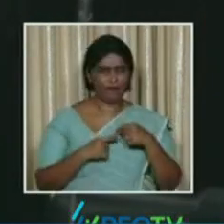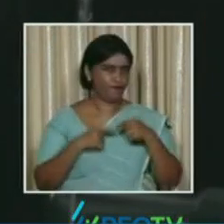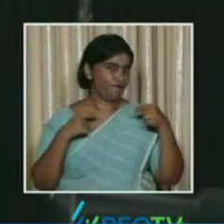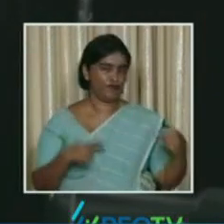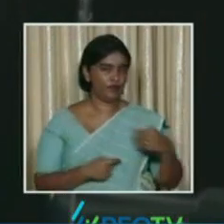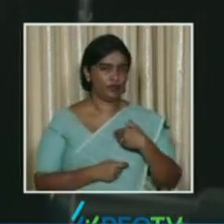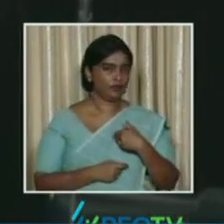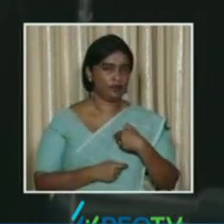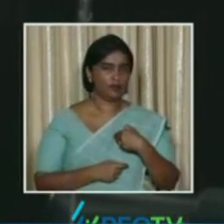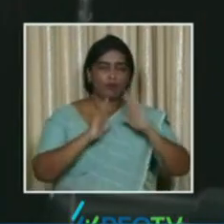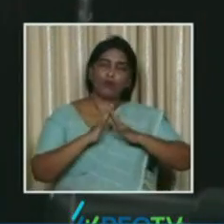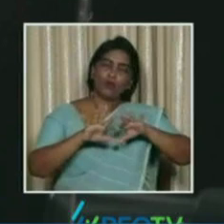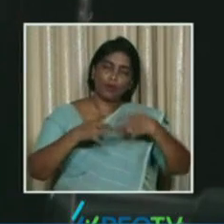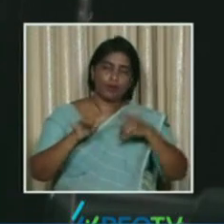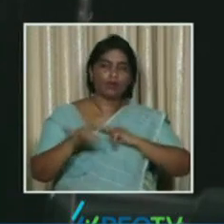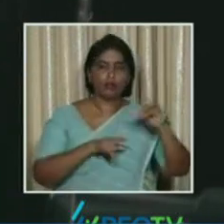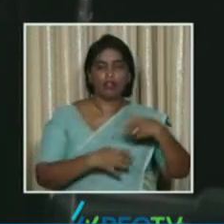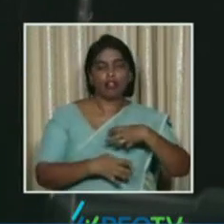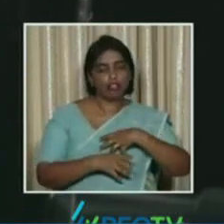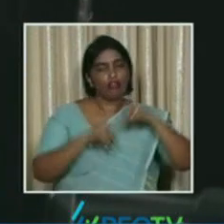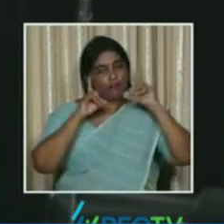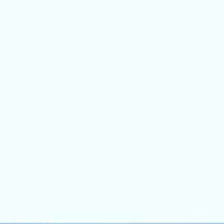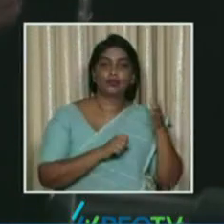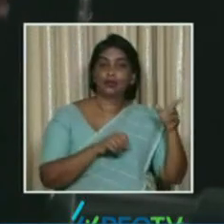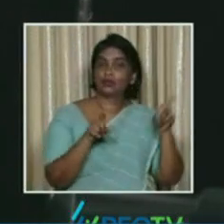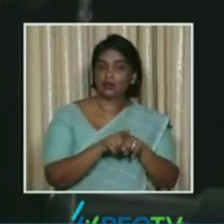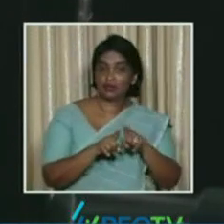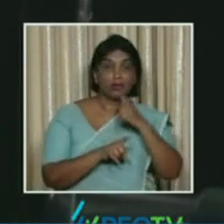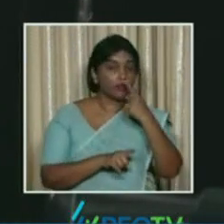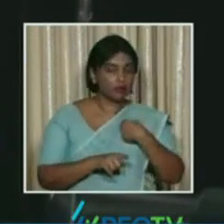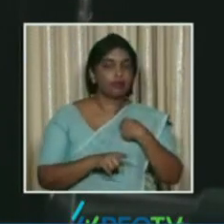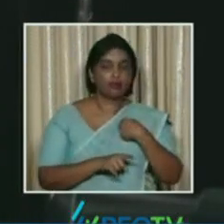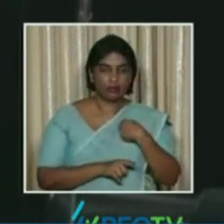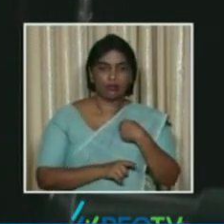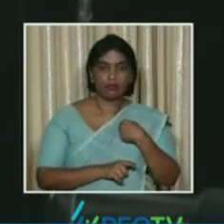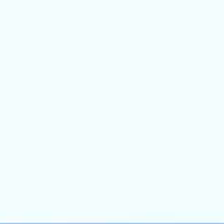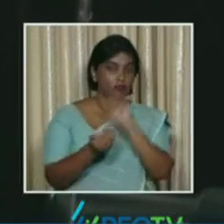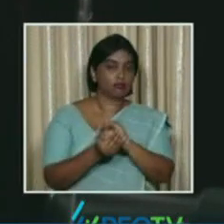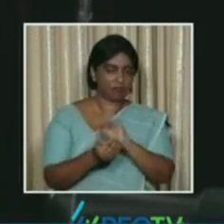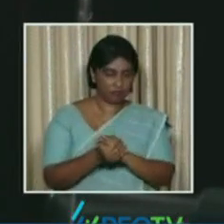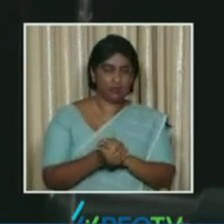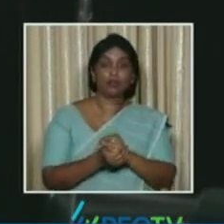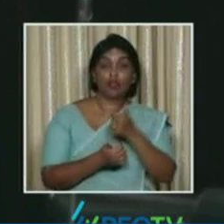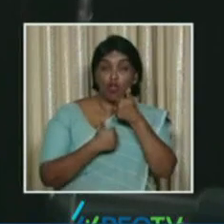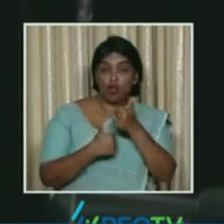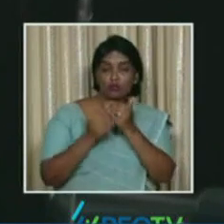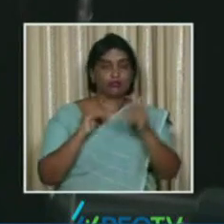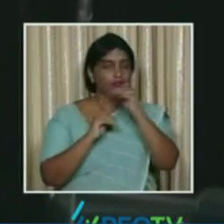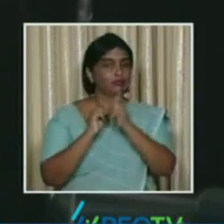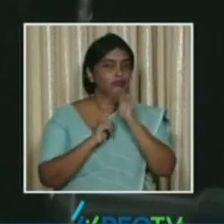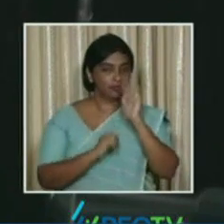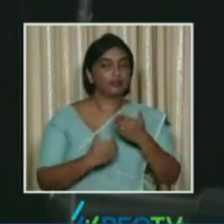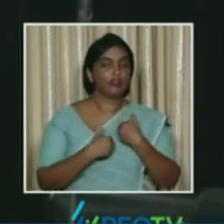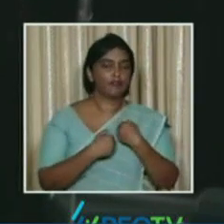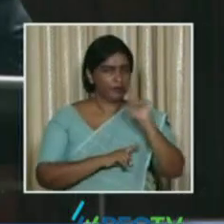විරුද්ධයි. අරාබිකරයේ නෙමෙයි කොහේ ගියත් දුක් විඳිනව නම් දුක් විඳිනවා. ඔබතුමී කියන කතාව AI ආරක්ෂා කිරීම AI හොඳ තත්ත්වයකට ඉහළ නැංවීම